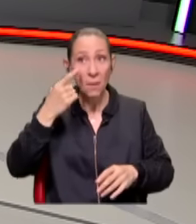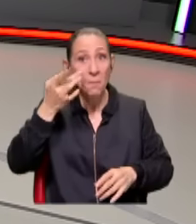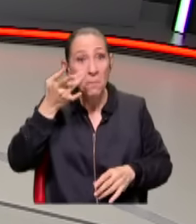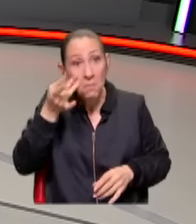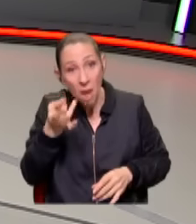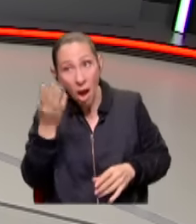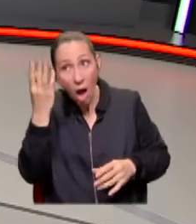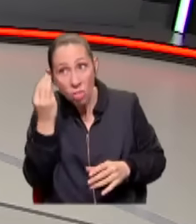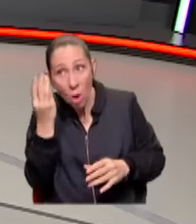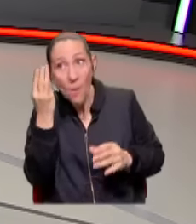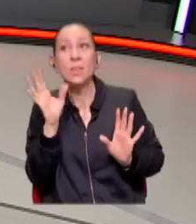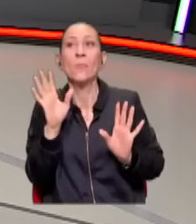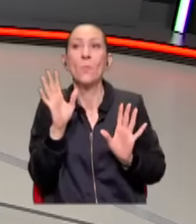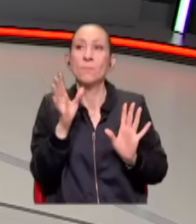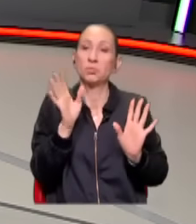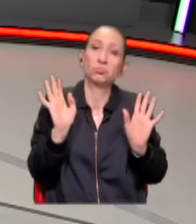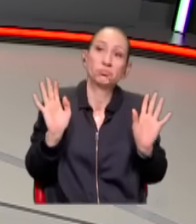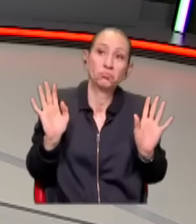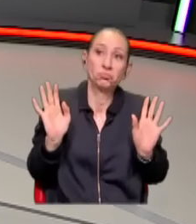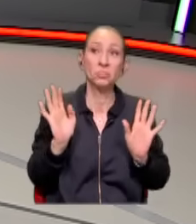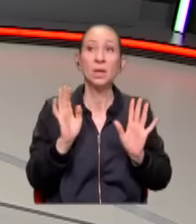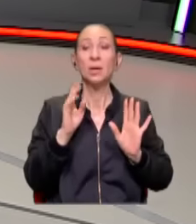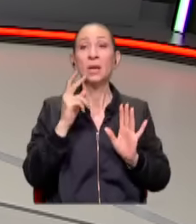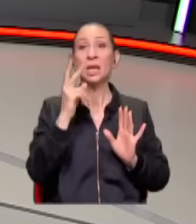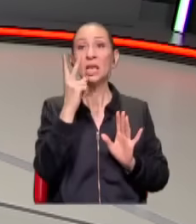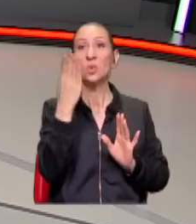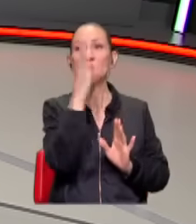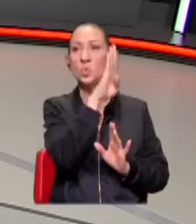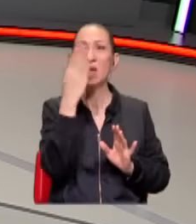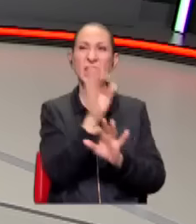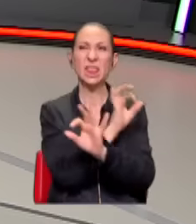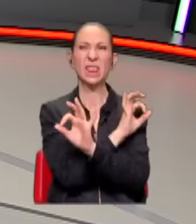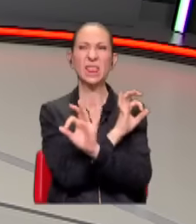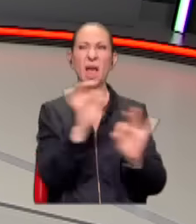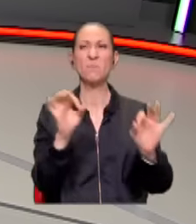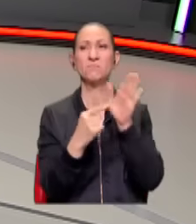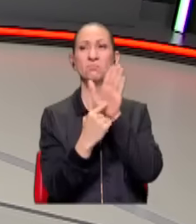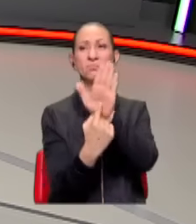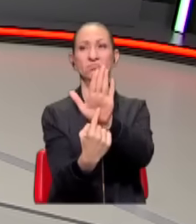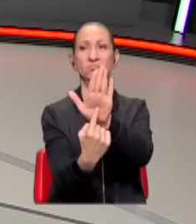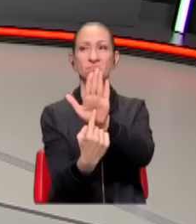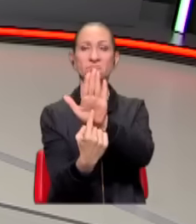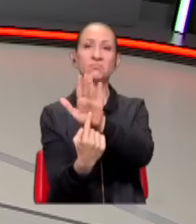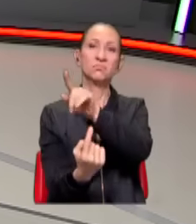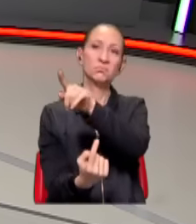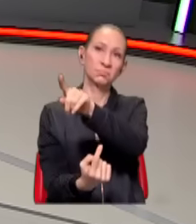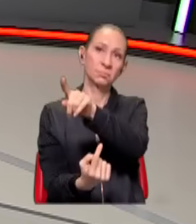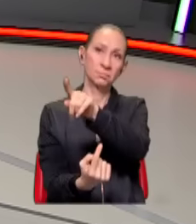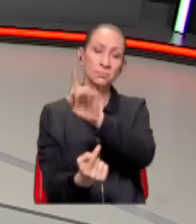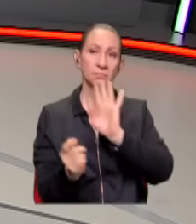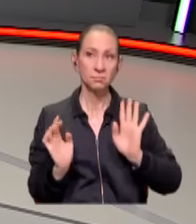da, algılayabiliyorlar mı? Bir defa iki yüzlülükleri tam olarak belgelenmiştir.